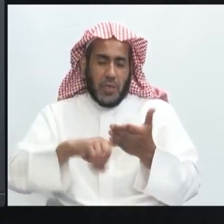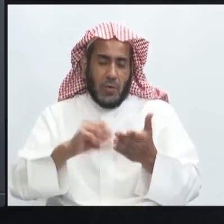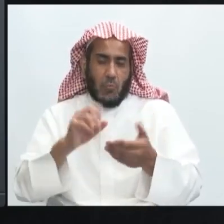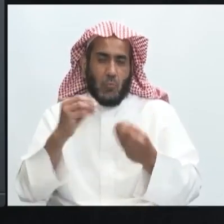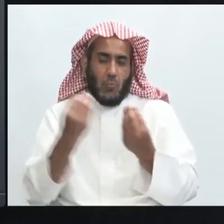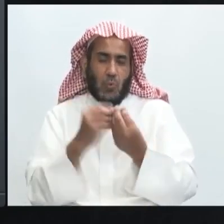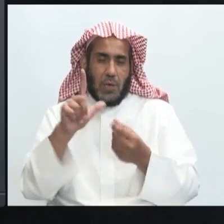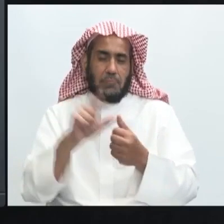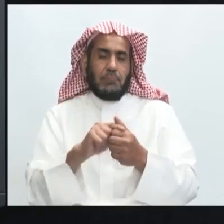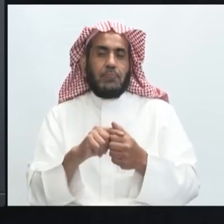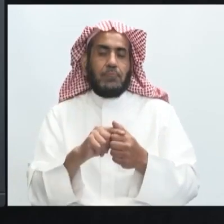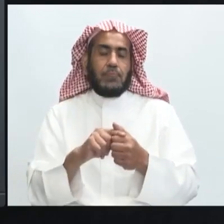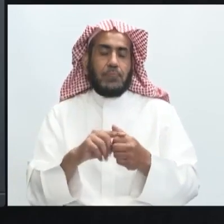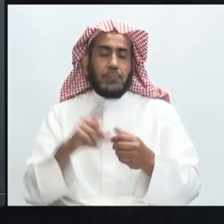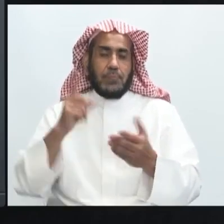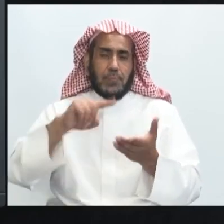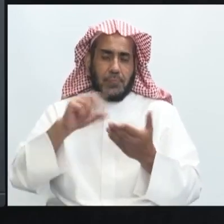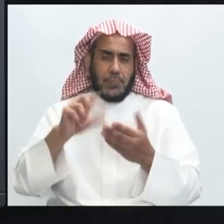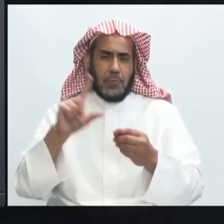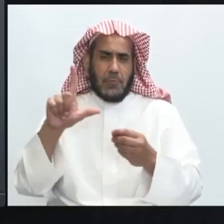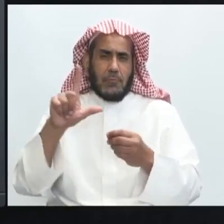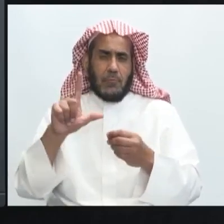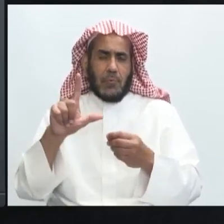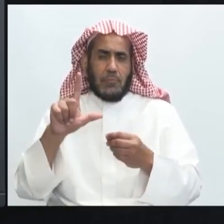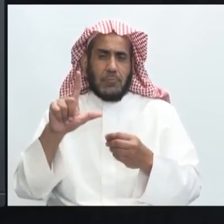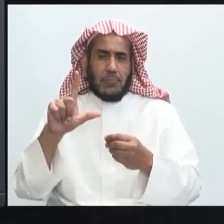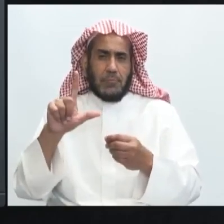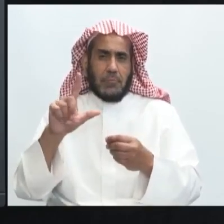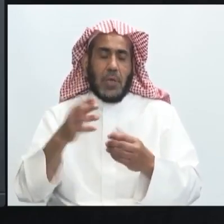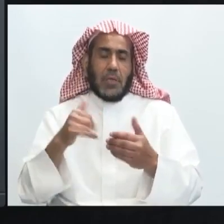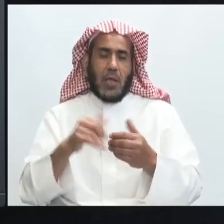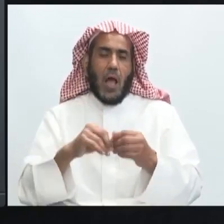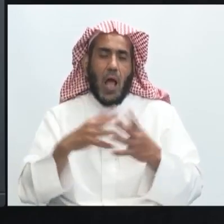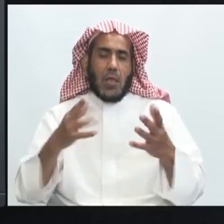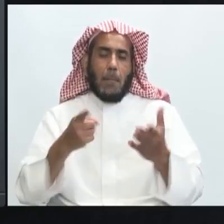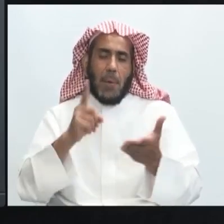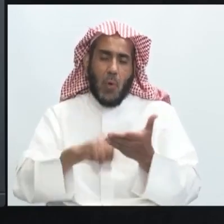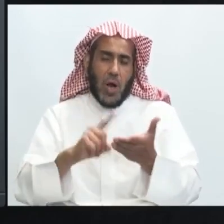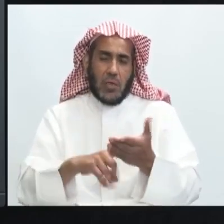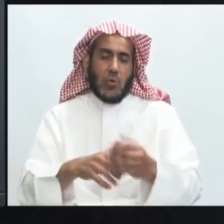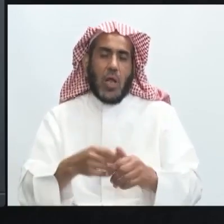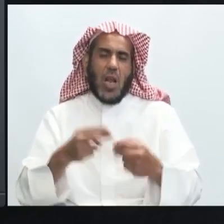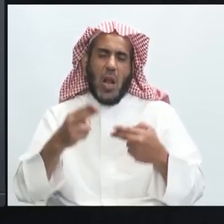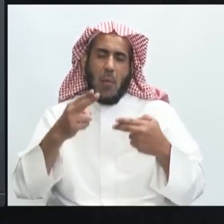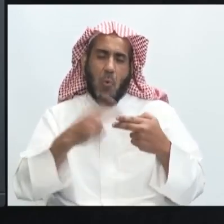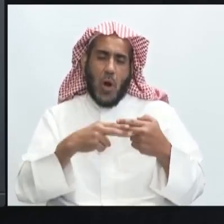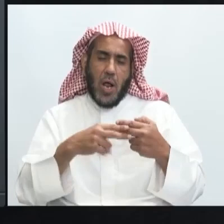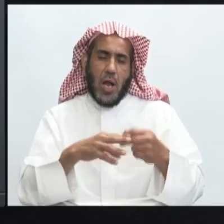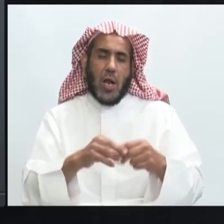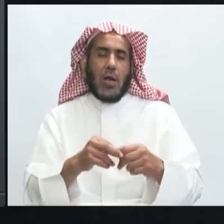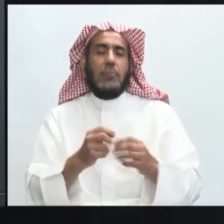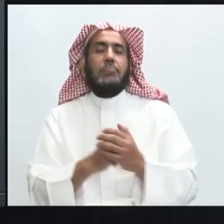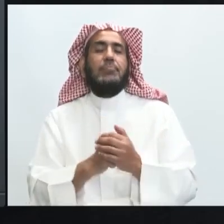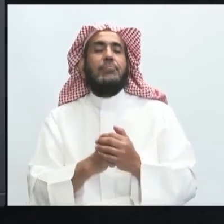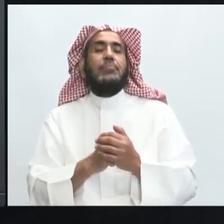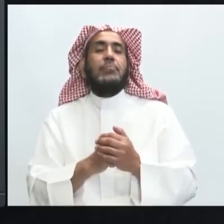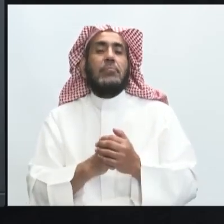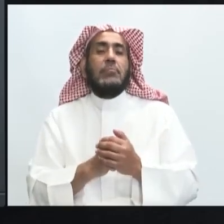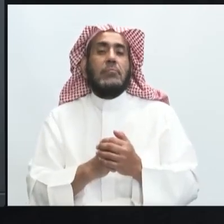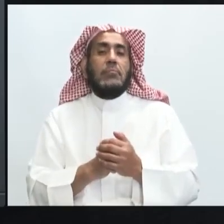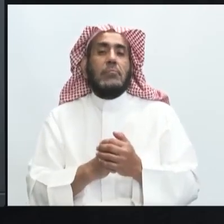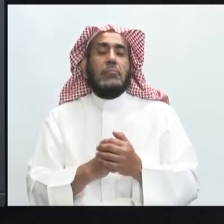واللام فلاحظ هنا ان واللام هنا ايضا اتت اكثر من مؤكد هنا للمنكر للمنكر